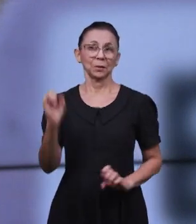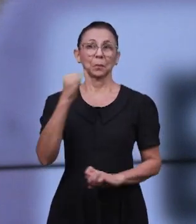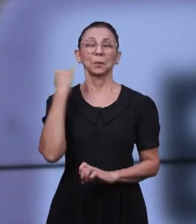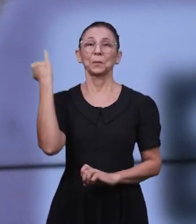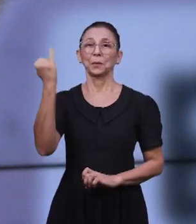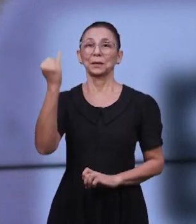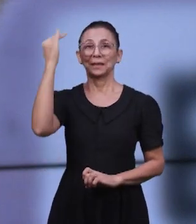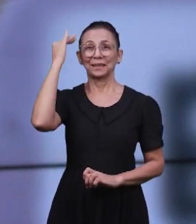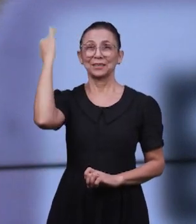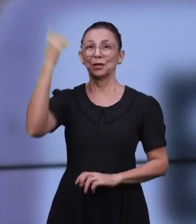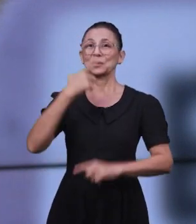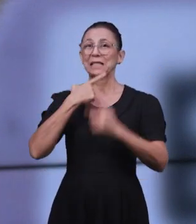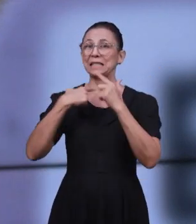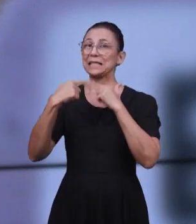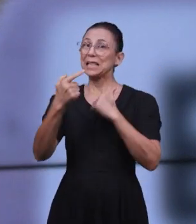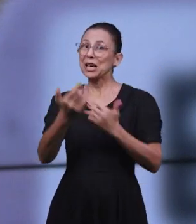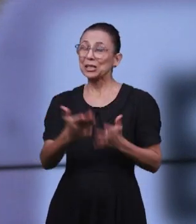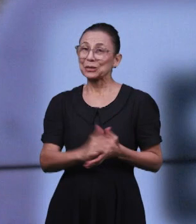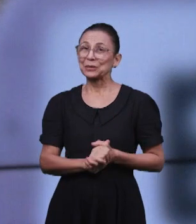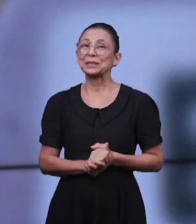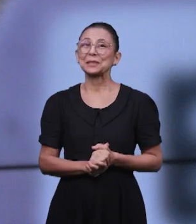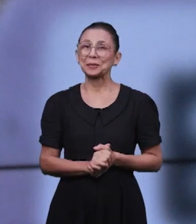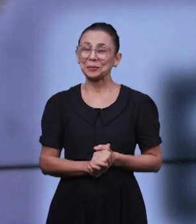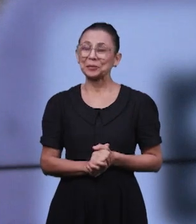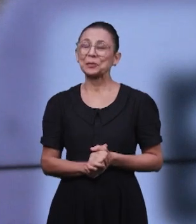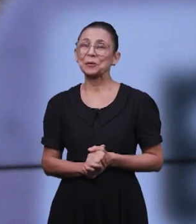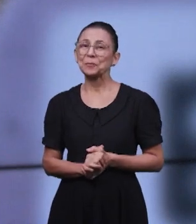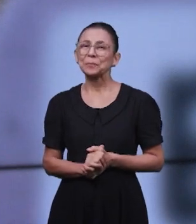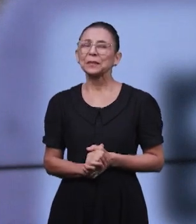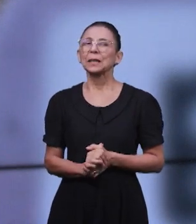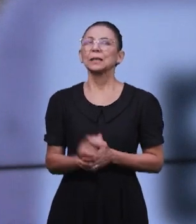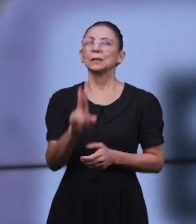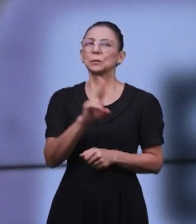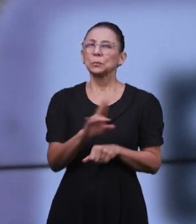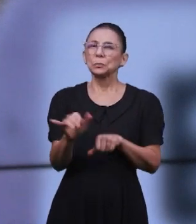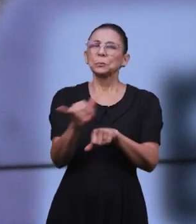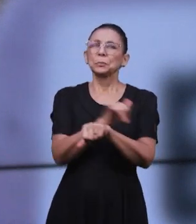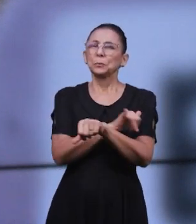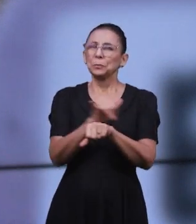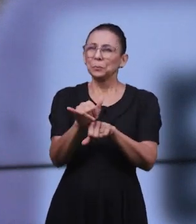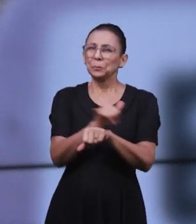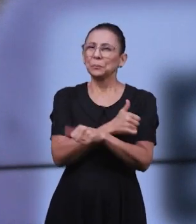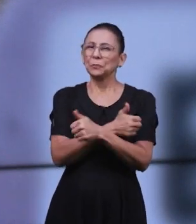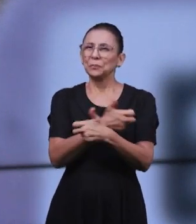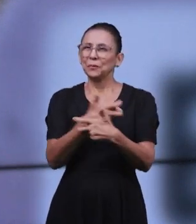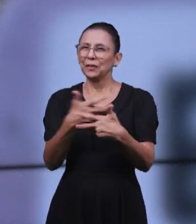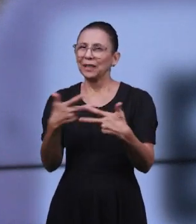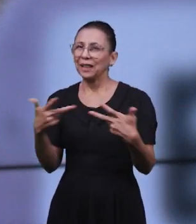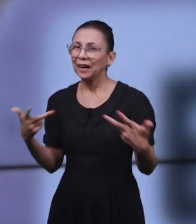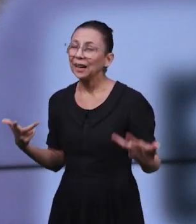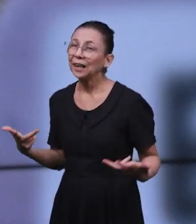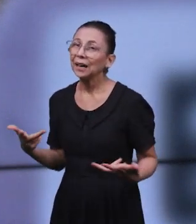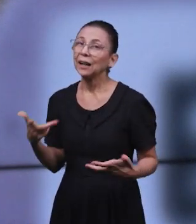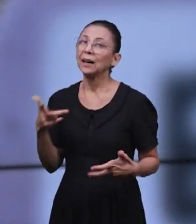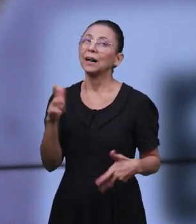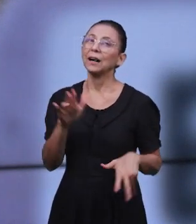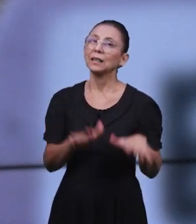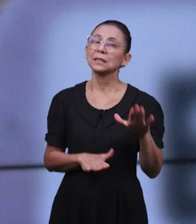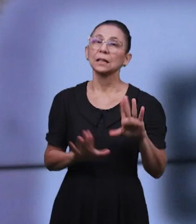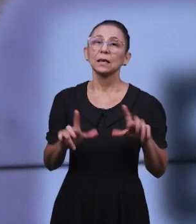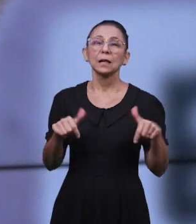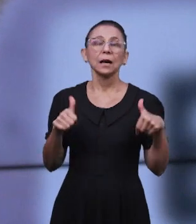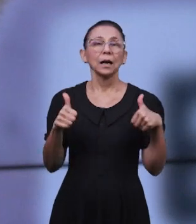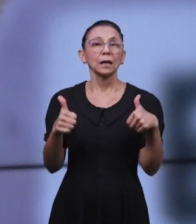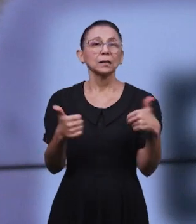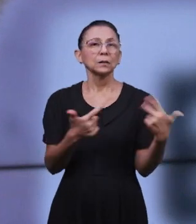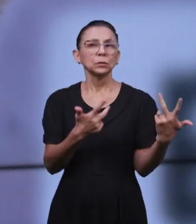de répondre leurs désirs. C'est pour cela qu'ils utilisent de toutes les stratégies et assez